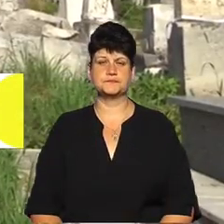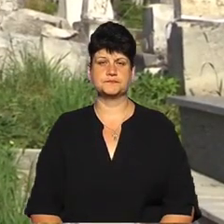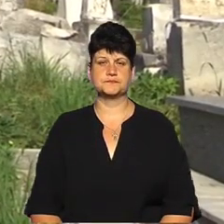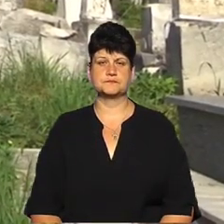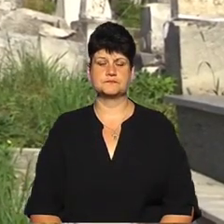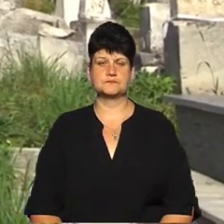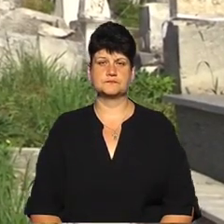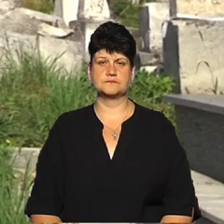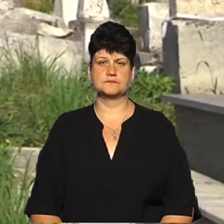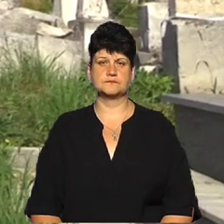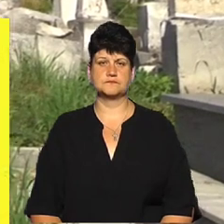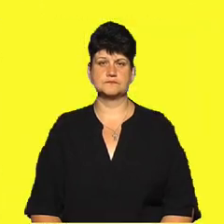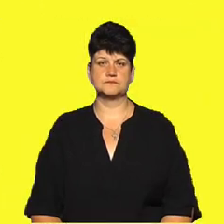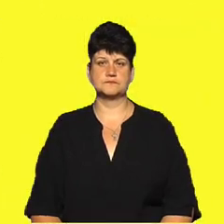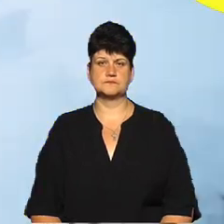Тернопільщина.